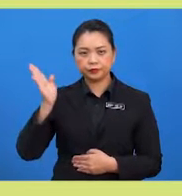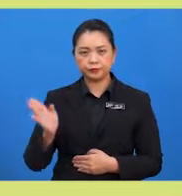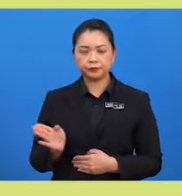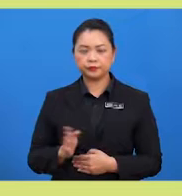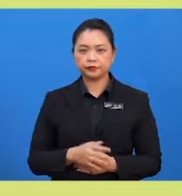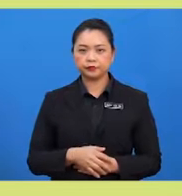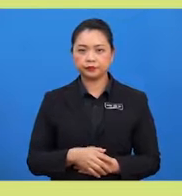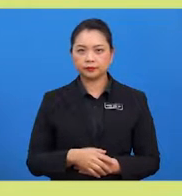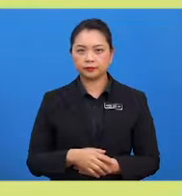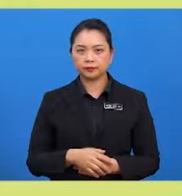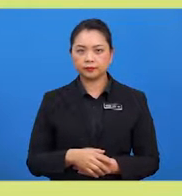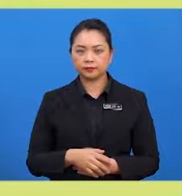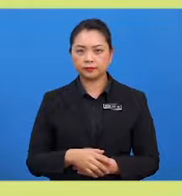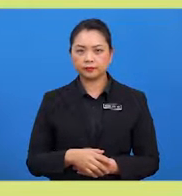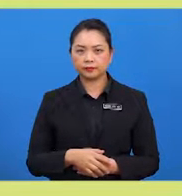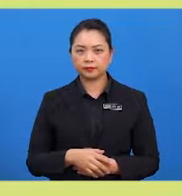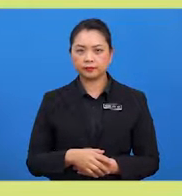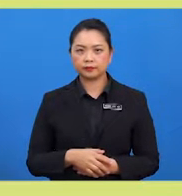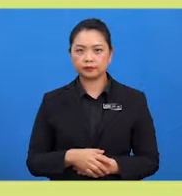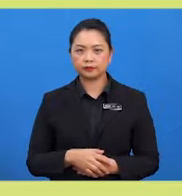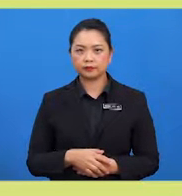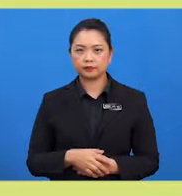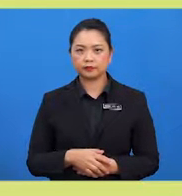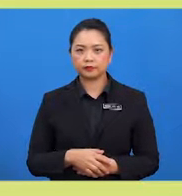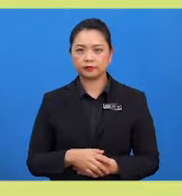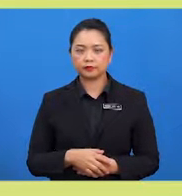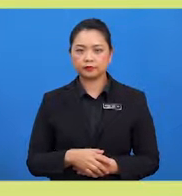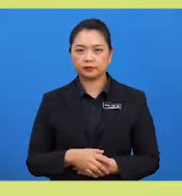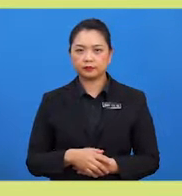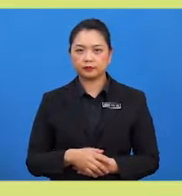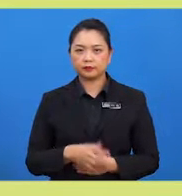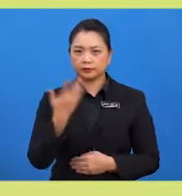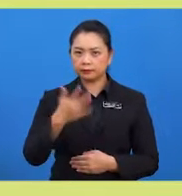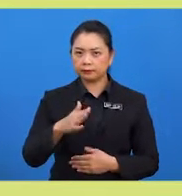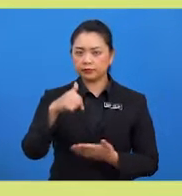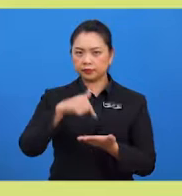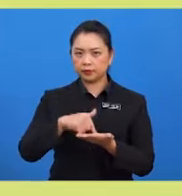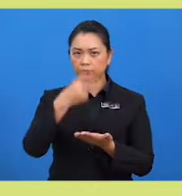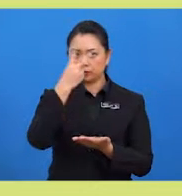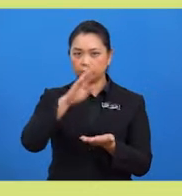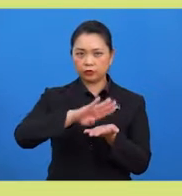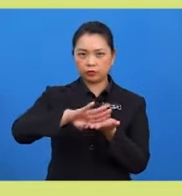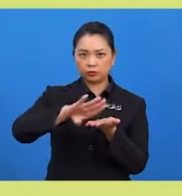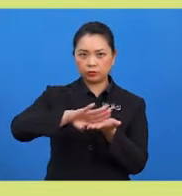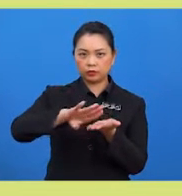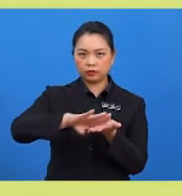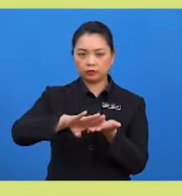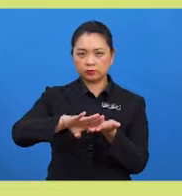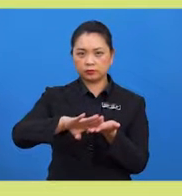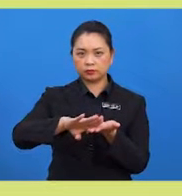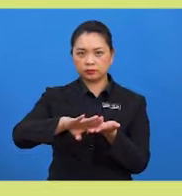RM6,860 kita ambil daripada akaun perdagangan dan untung rugi tadi. Kemudian tolakkan dengan